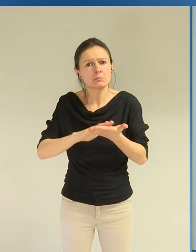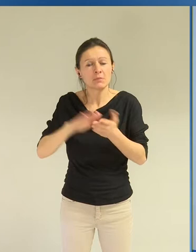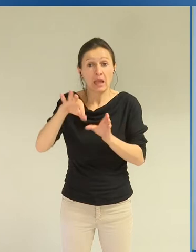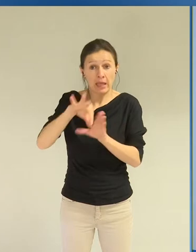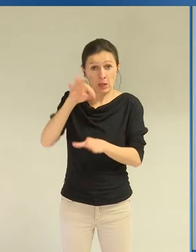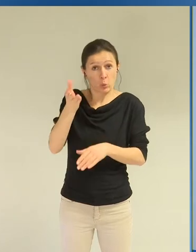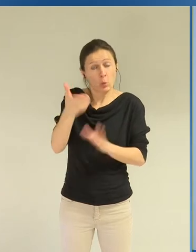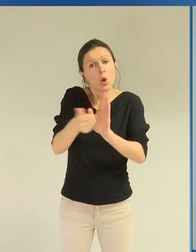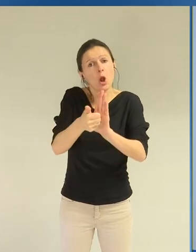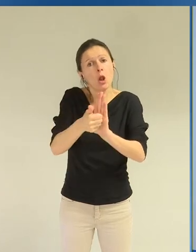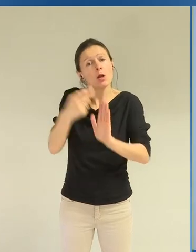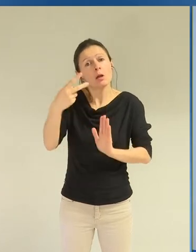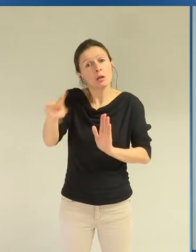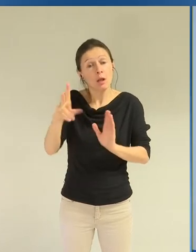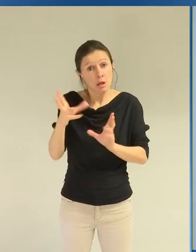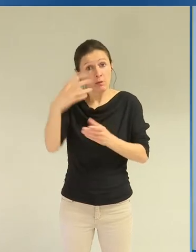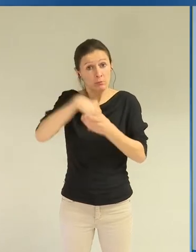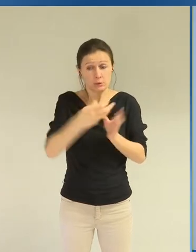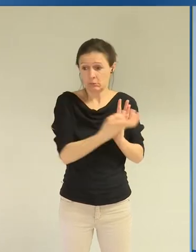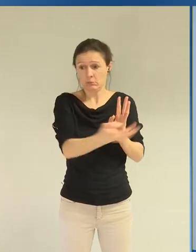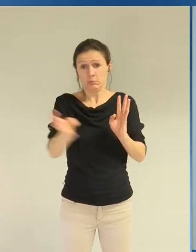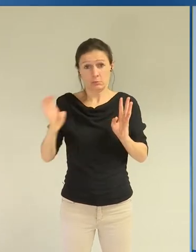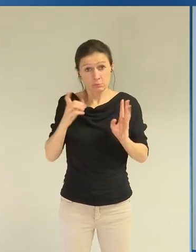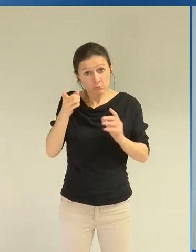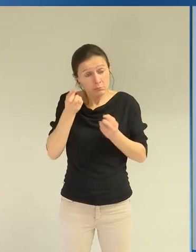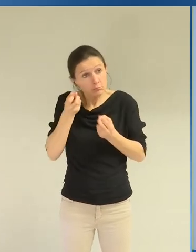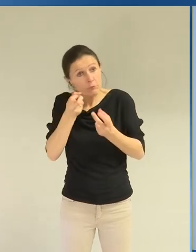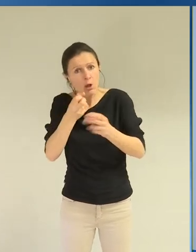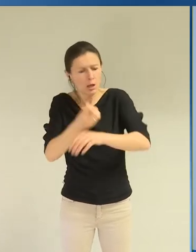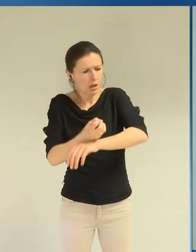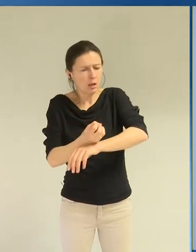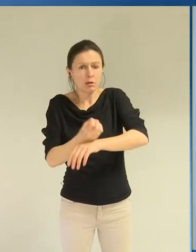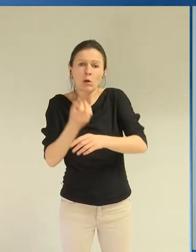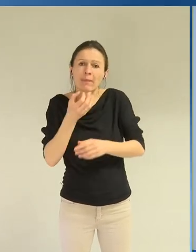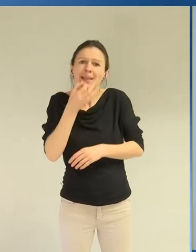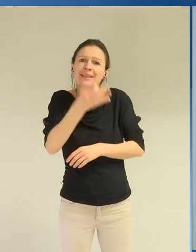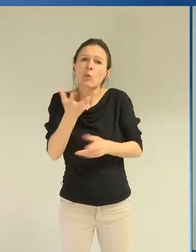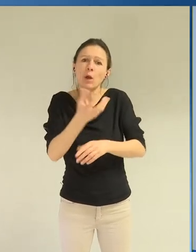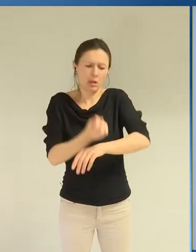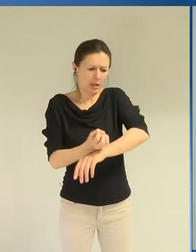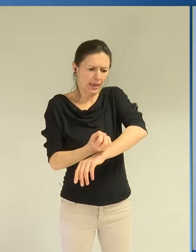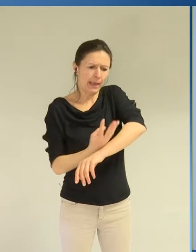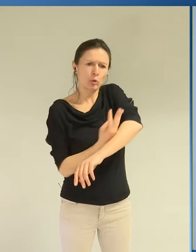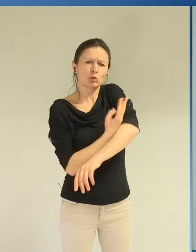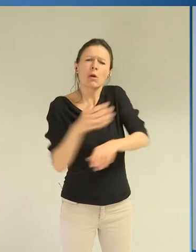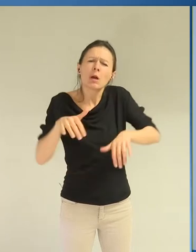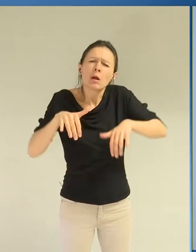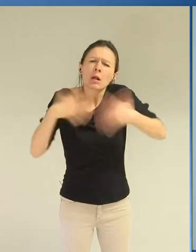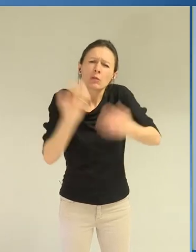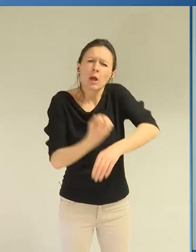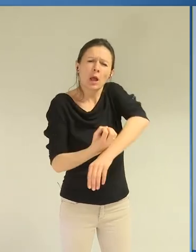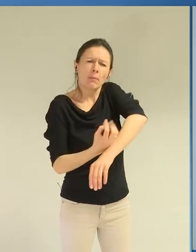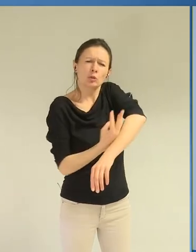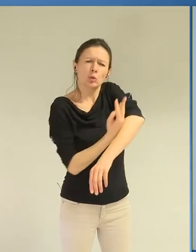y à plus forte raison dans une assemblée soit de laisser croire qu'une émotion particulière vaudrait plus que la loi ou que le